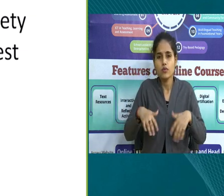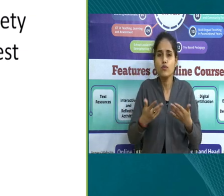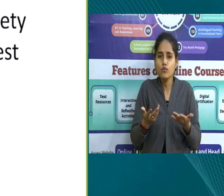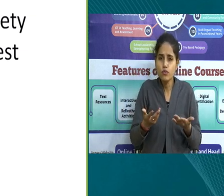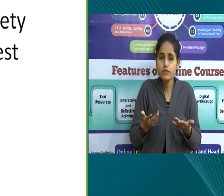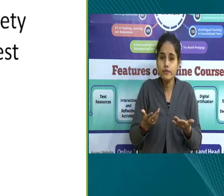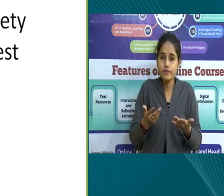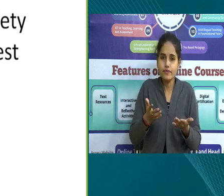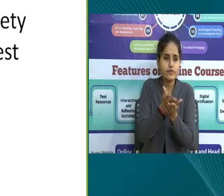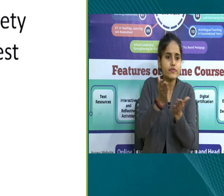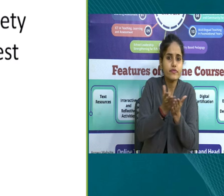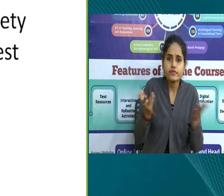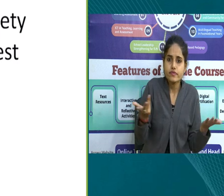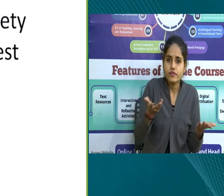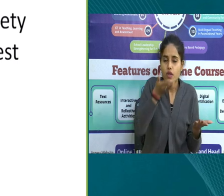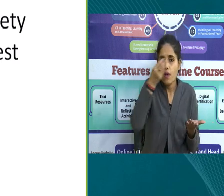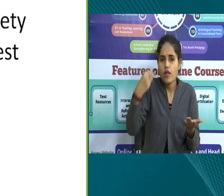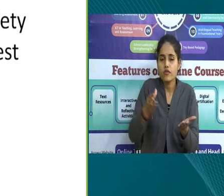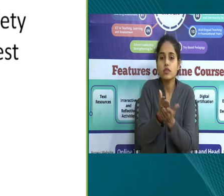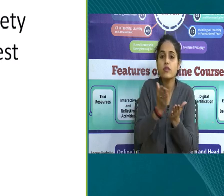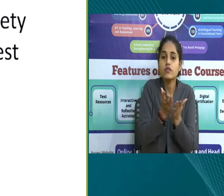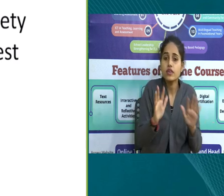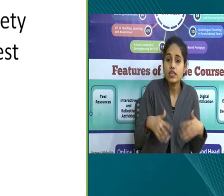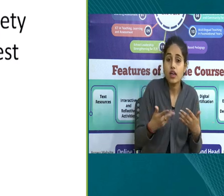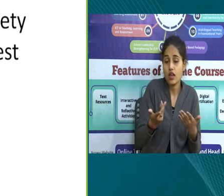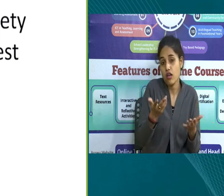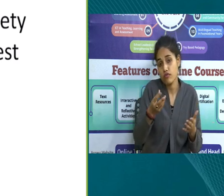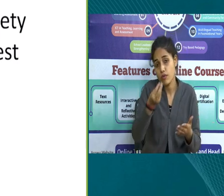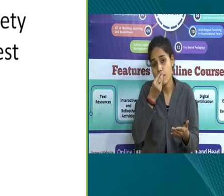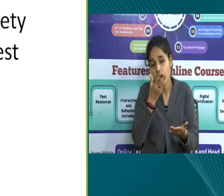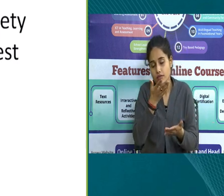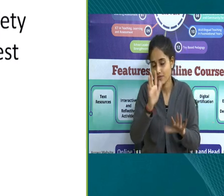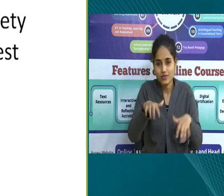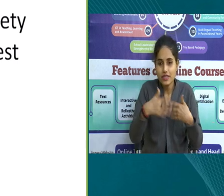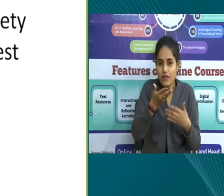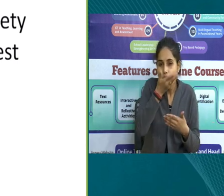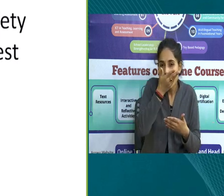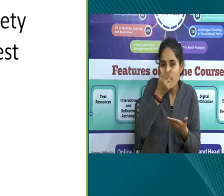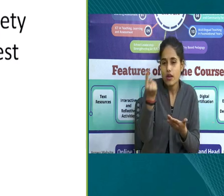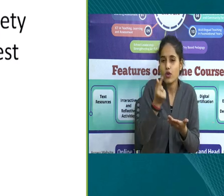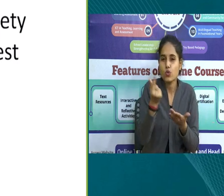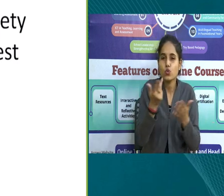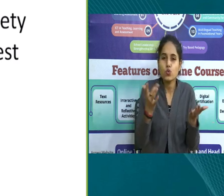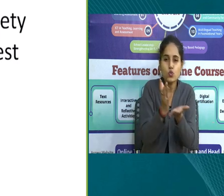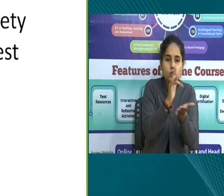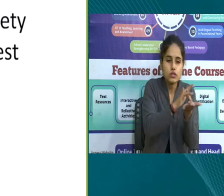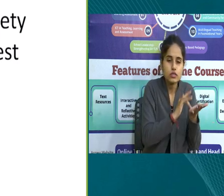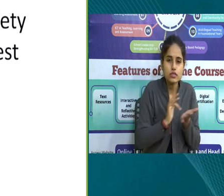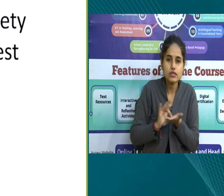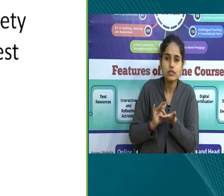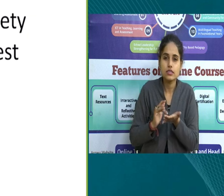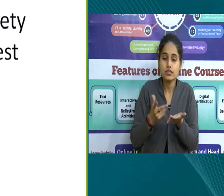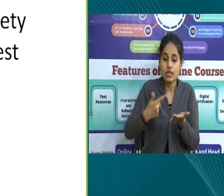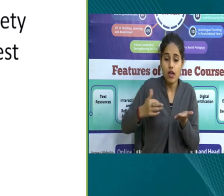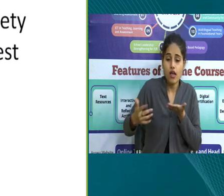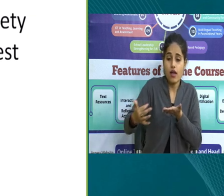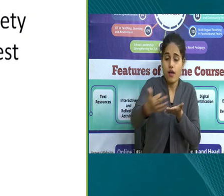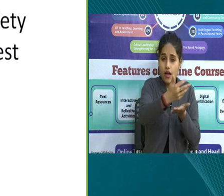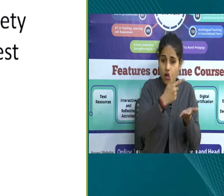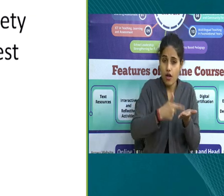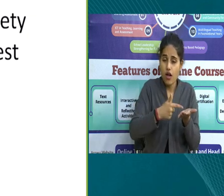से सिफ ये डाटा क्लेक्ट करना नहीं हैं, हमें ये भी देखना है कि क्या मेजर होने चाहिए ताकि हम